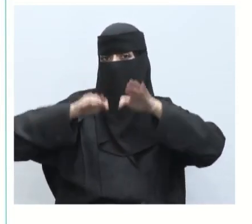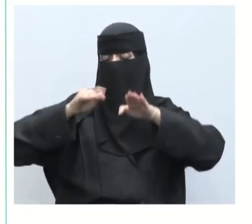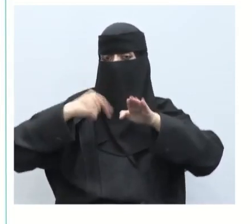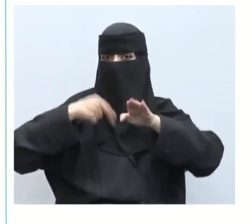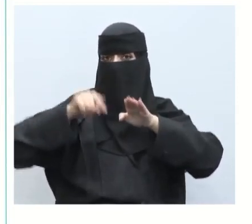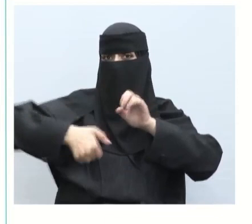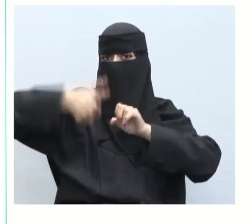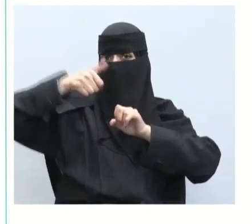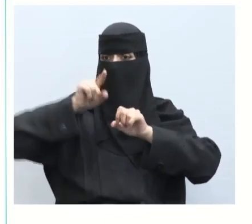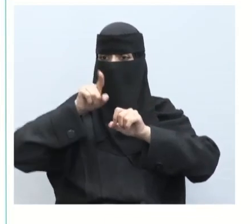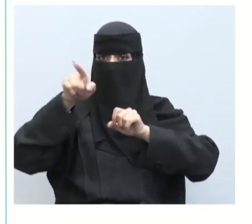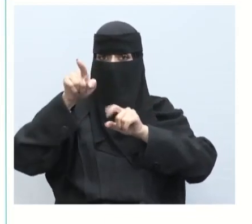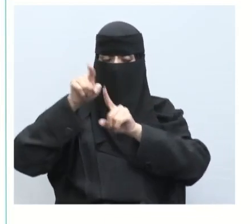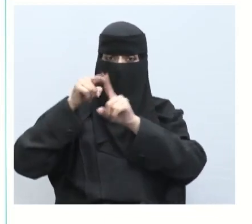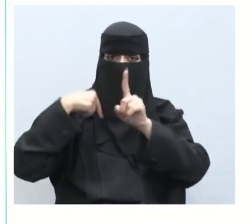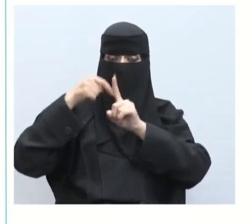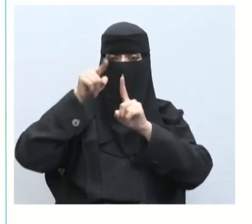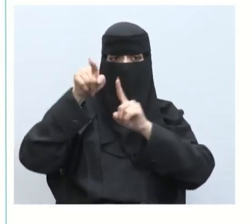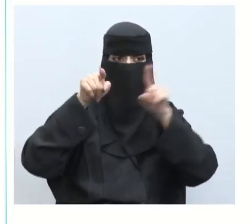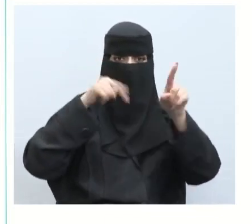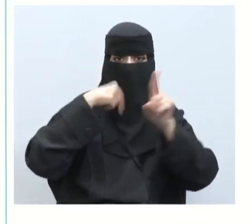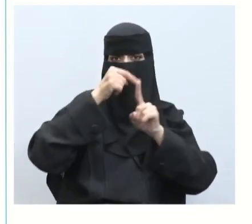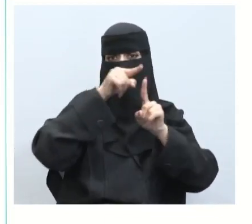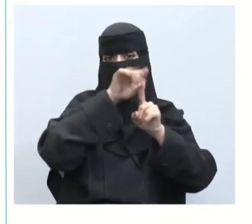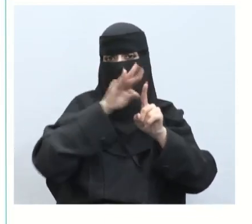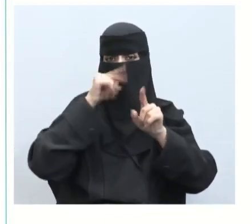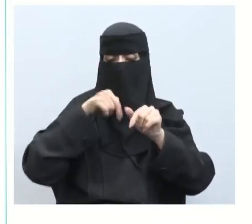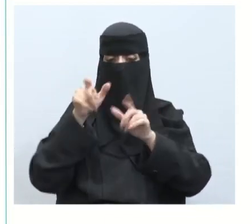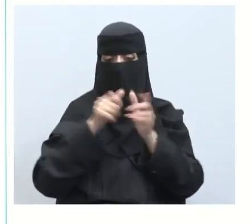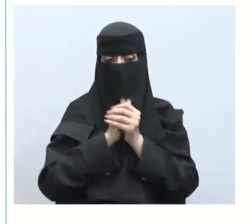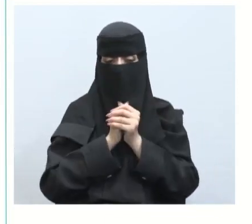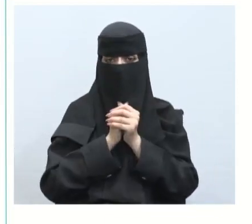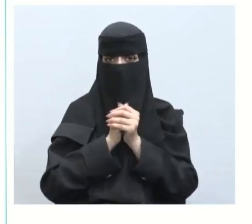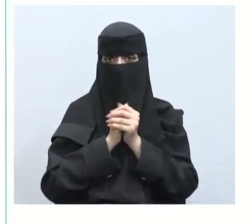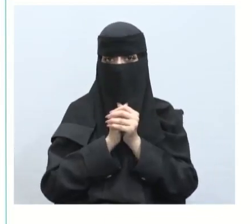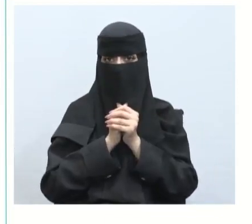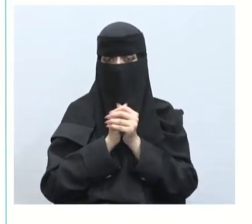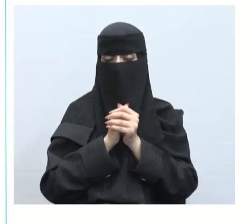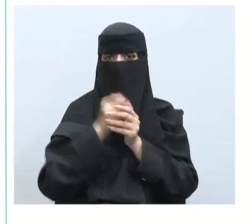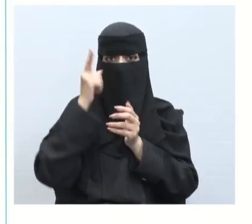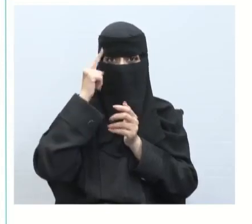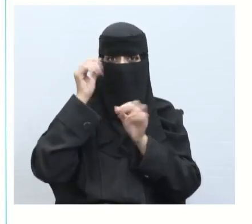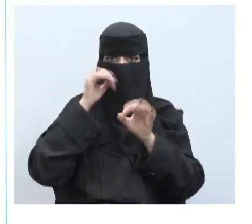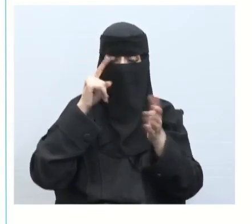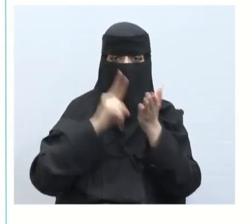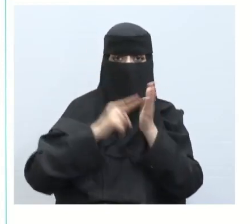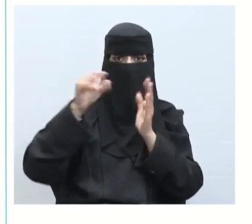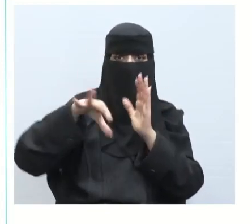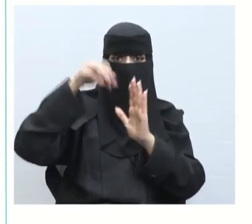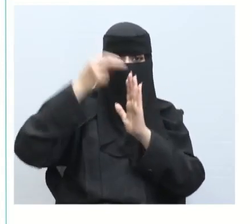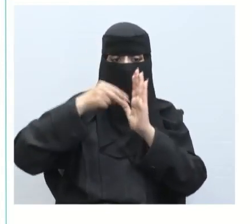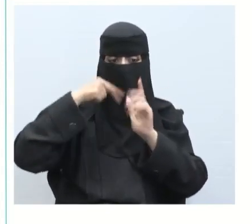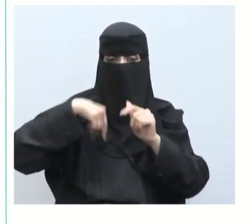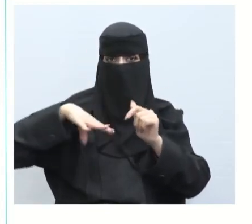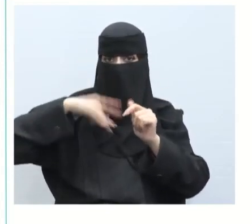وبما يحقق اهداف الطرفين المنظمه والافراد ويعرفون ان قراراتهم واعمالهم